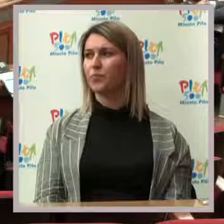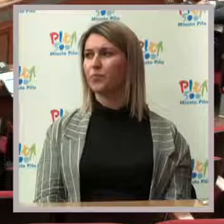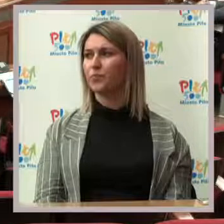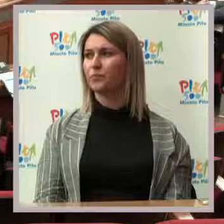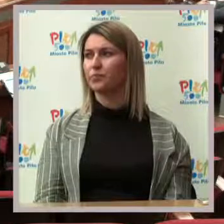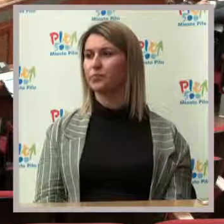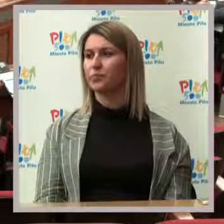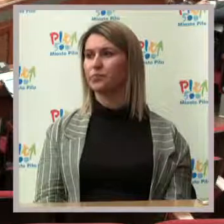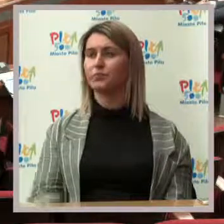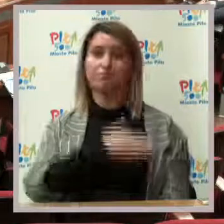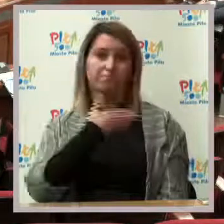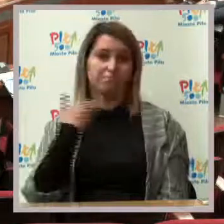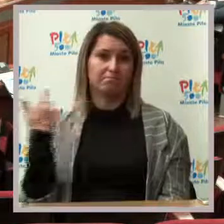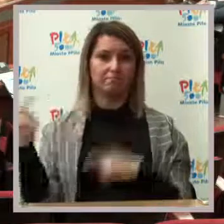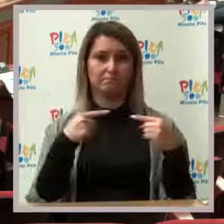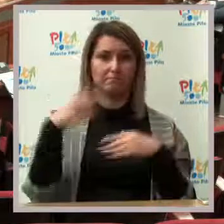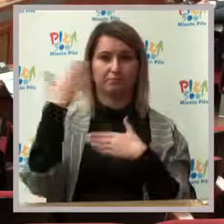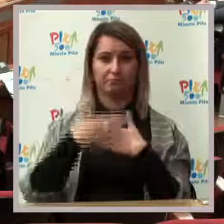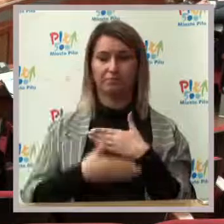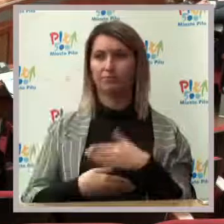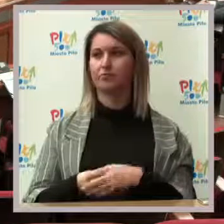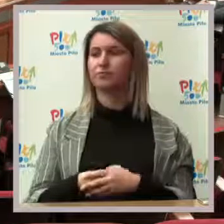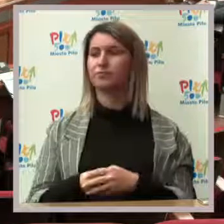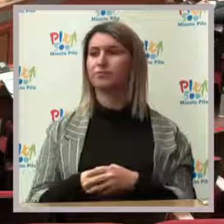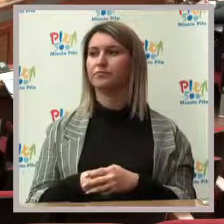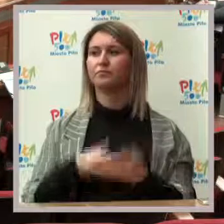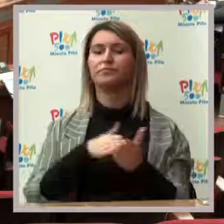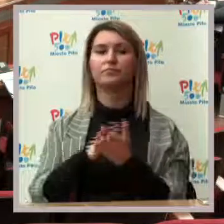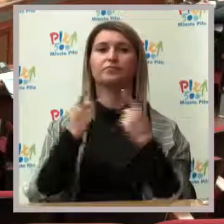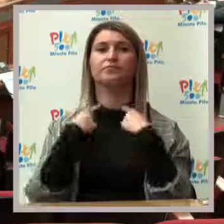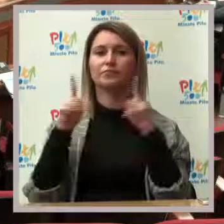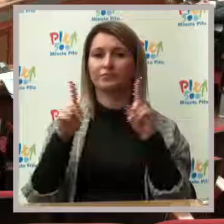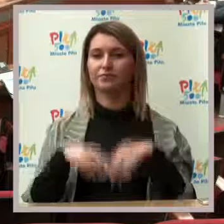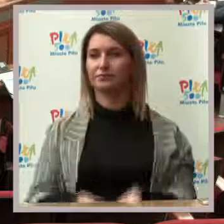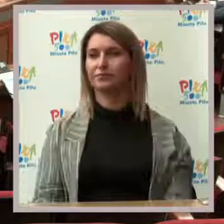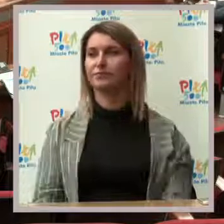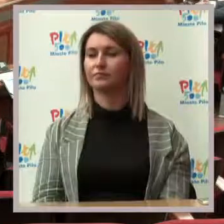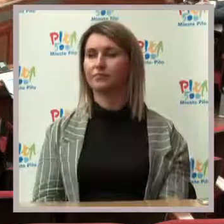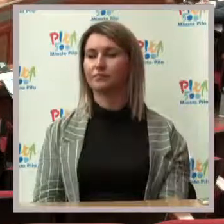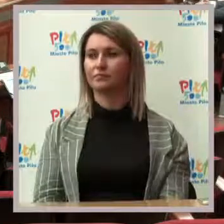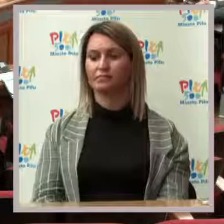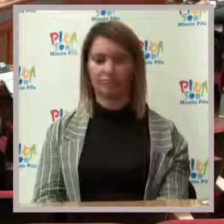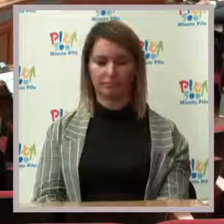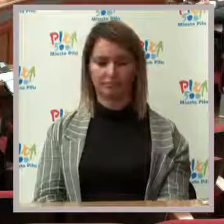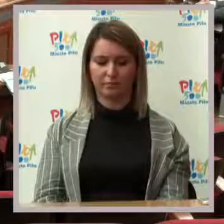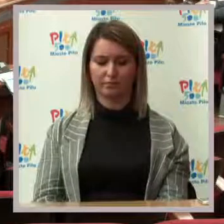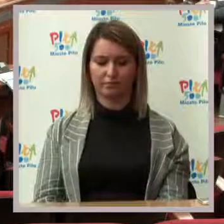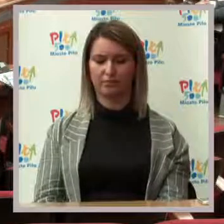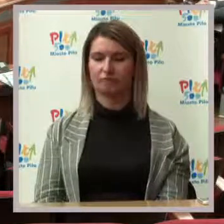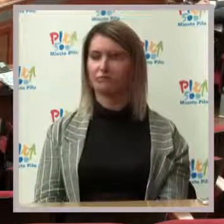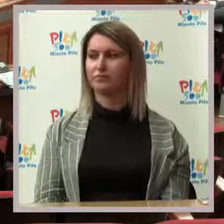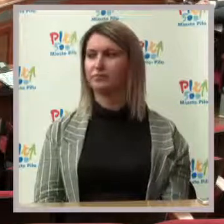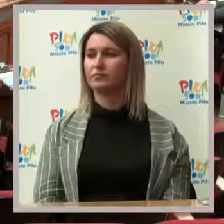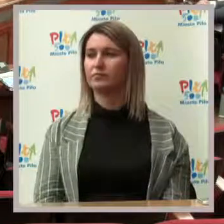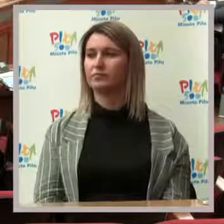Nie widzę zgłoszeń. Zamykam dyskusję. Wobec tego przystępujemy do głosowania w sprawie przyjęcia protokołu z drugiej sesji